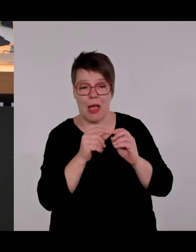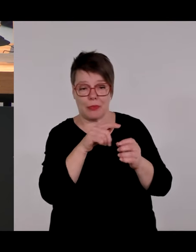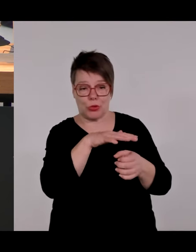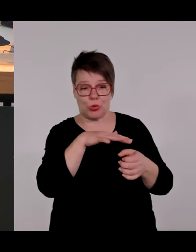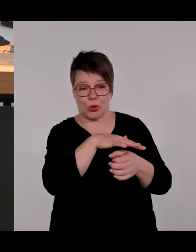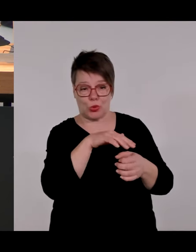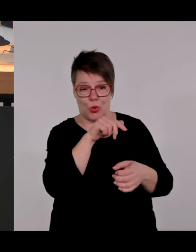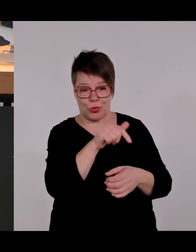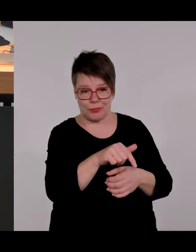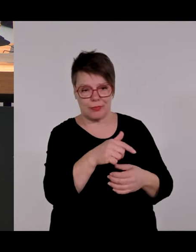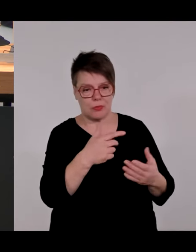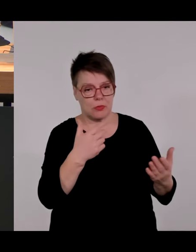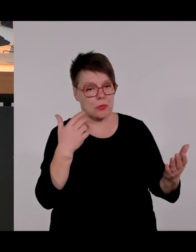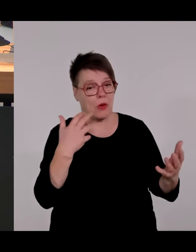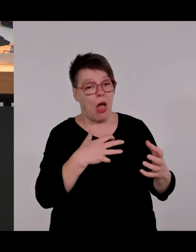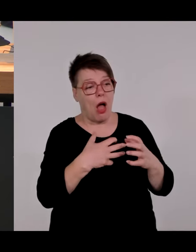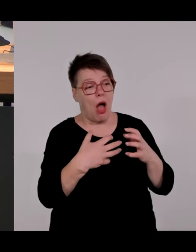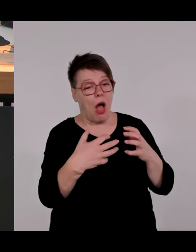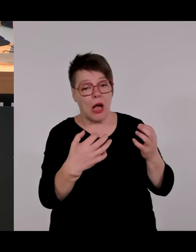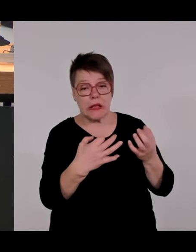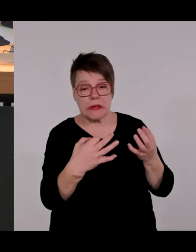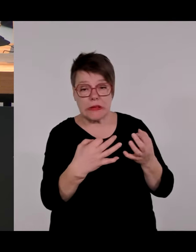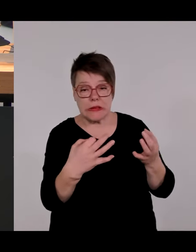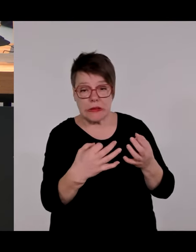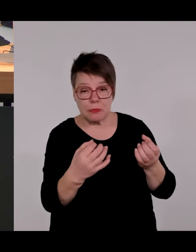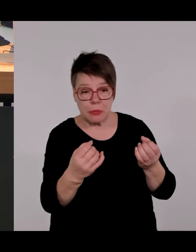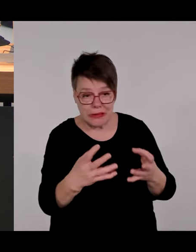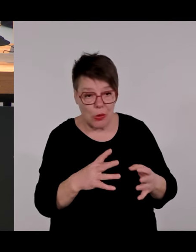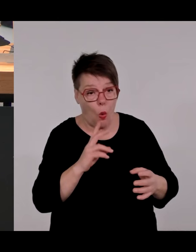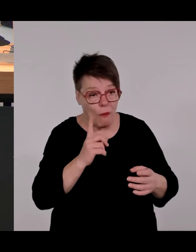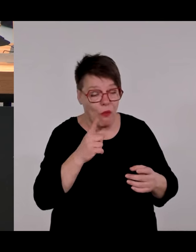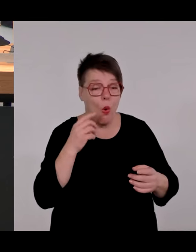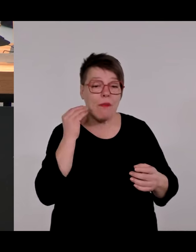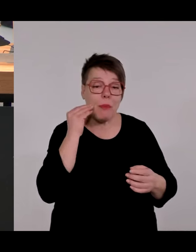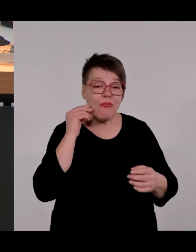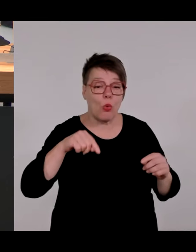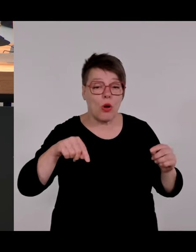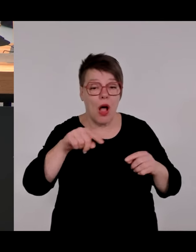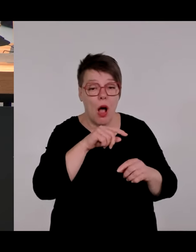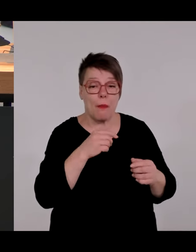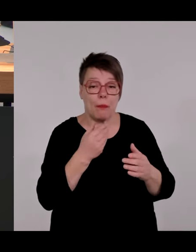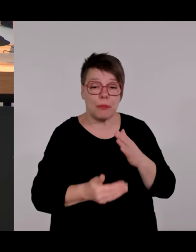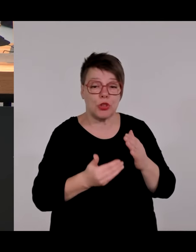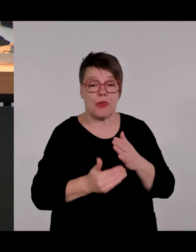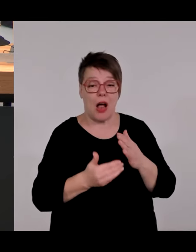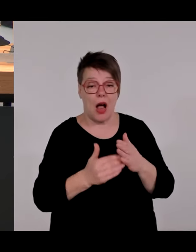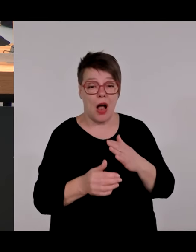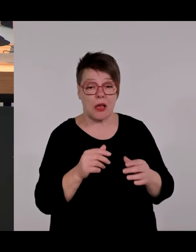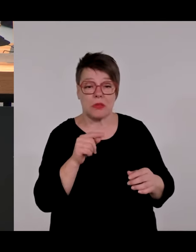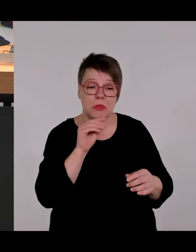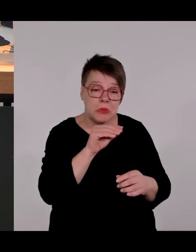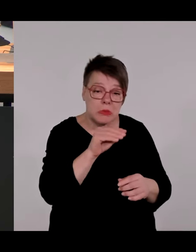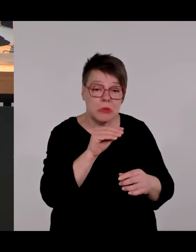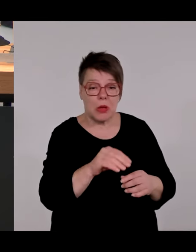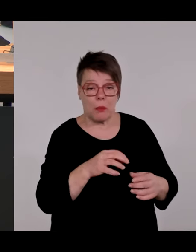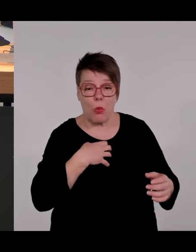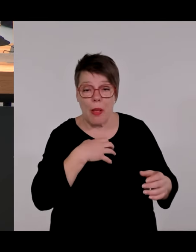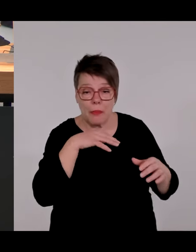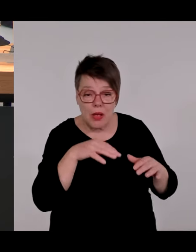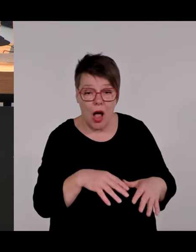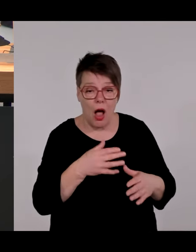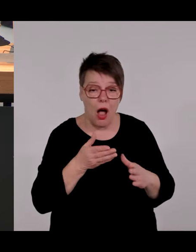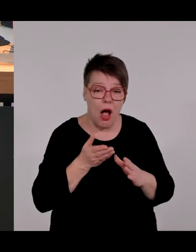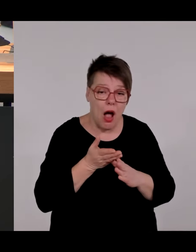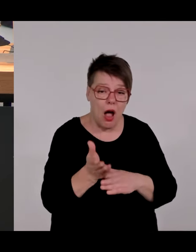erst, wenn der Ort dann in die Schlagzeilen kommt, dann kommt die Reaktion von ganz oben. Und zwar nicht in Form von Antworten